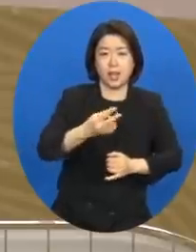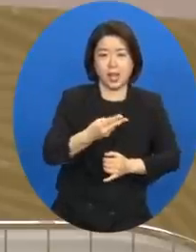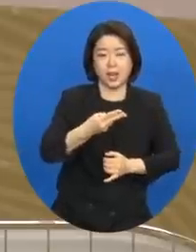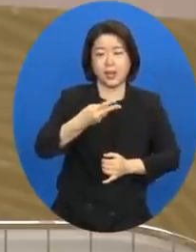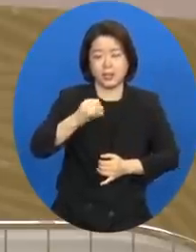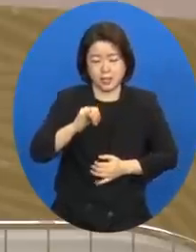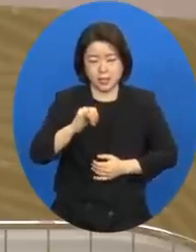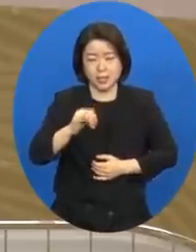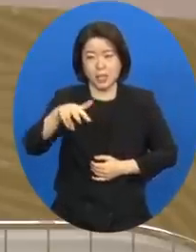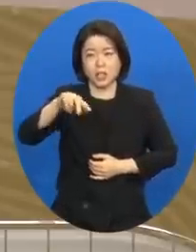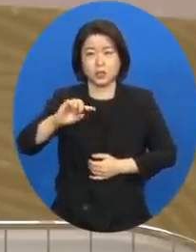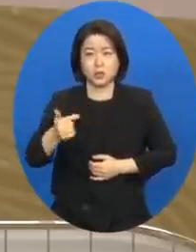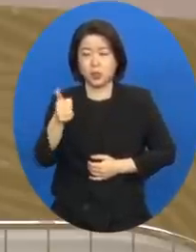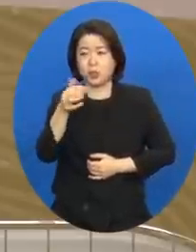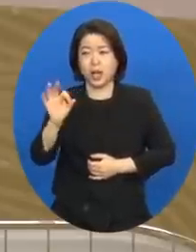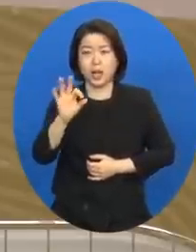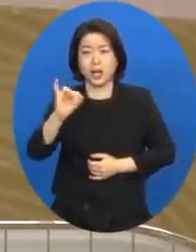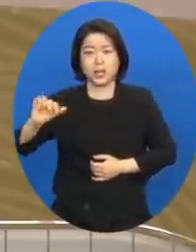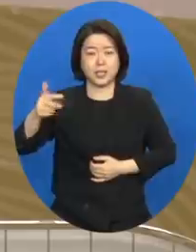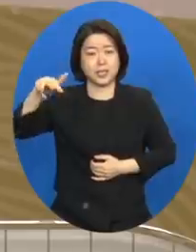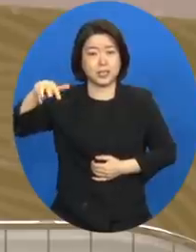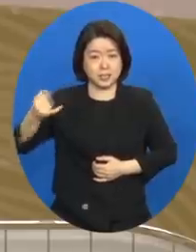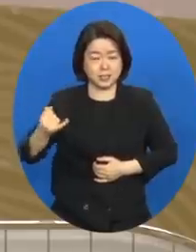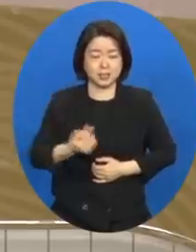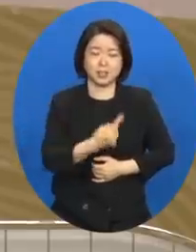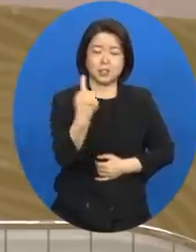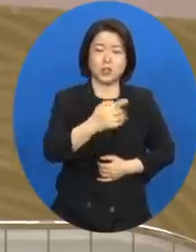하인즈가 1919년에 세상을 떠나면서